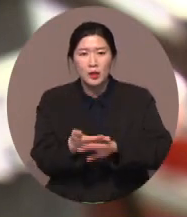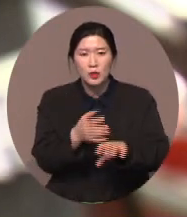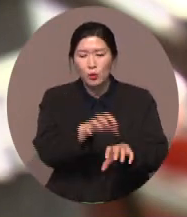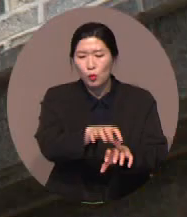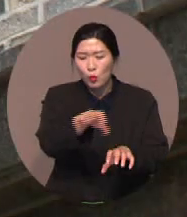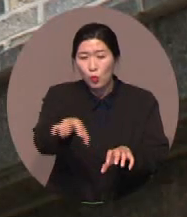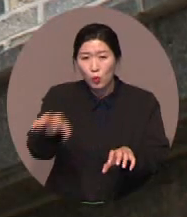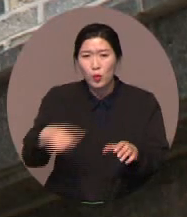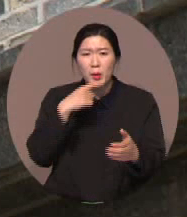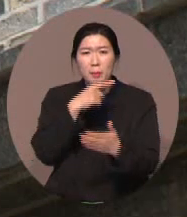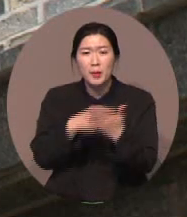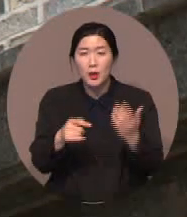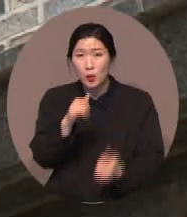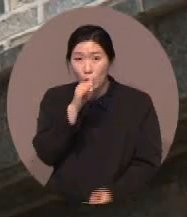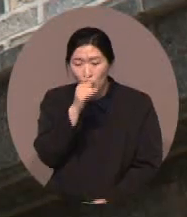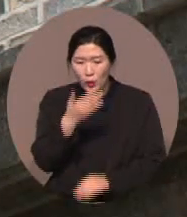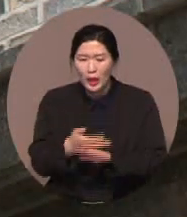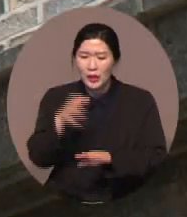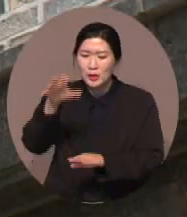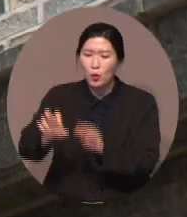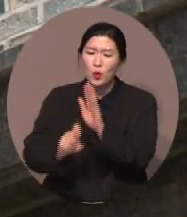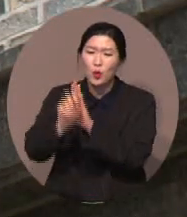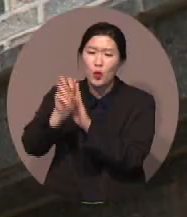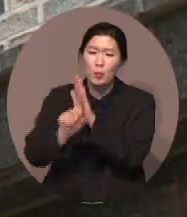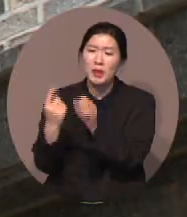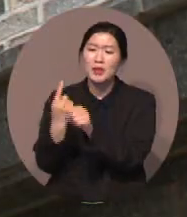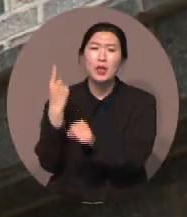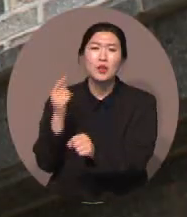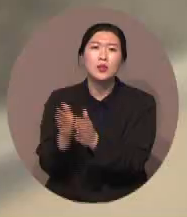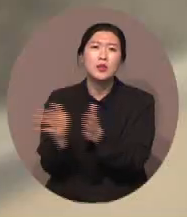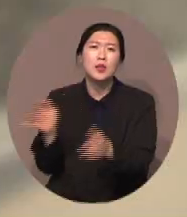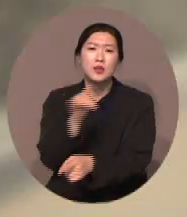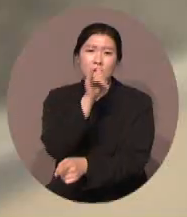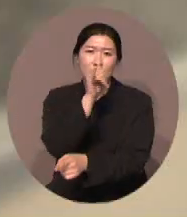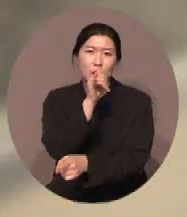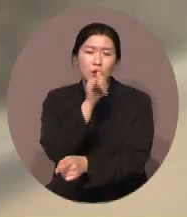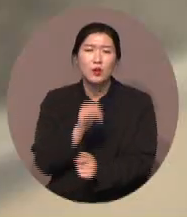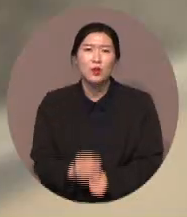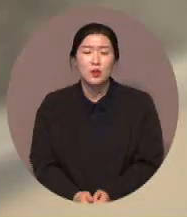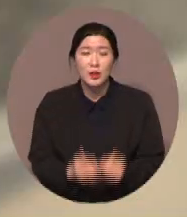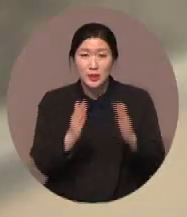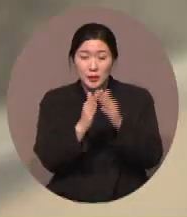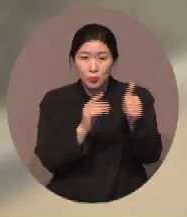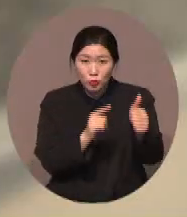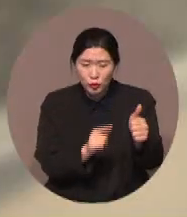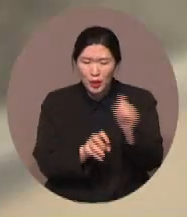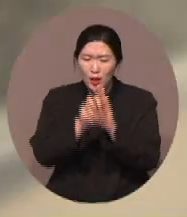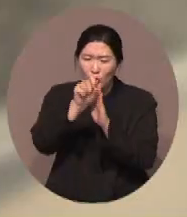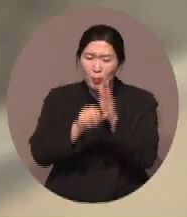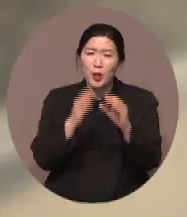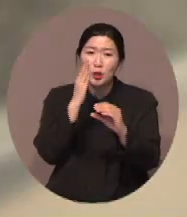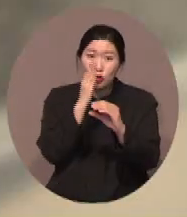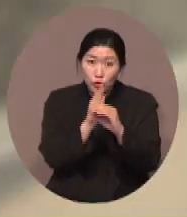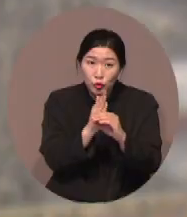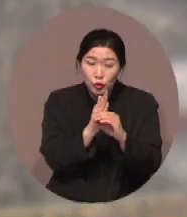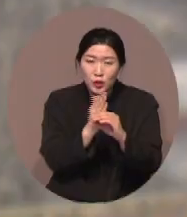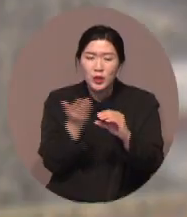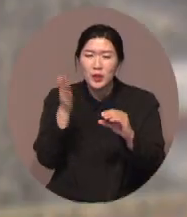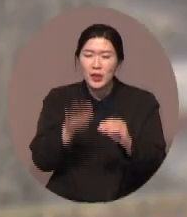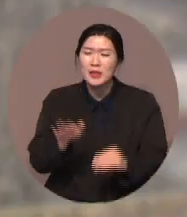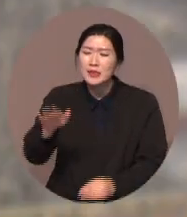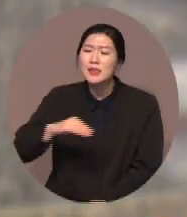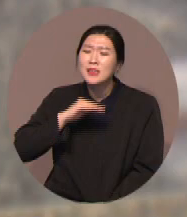다른 다가구주택은 이미 지난해부터 경매가 진행 중이었습니다 집주인은 경매가 진행 중인 상황에서도